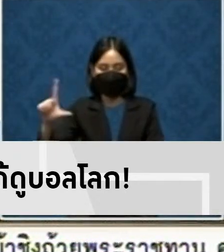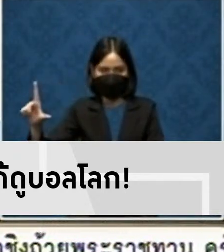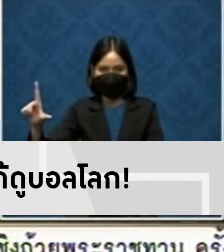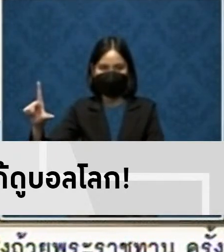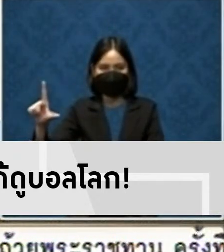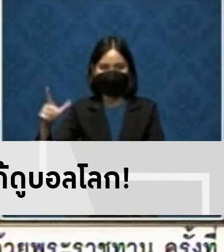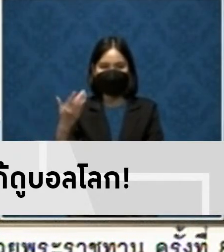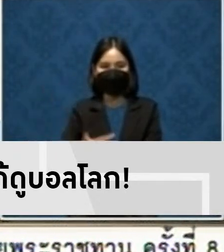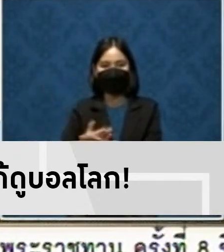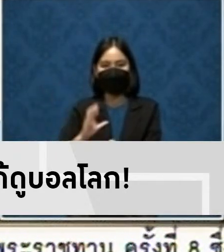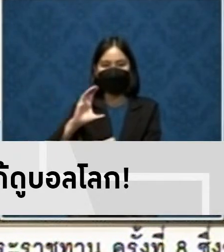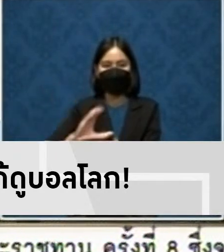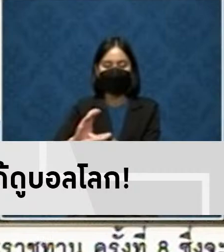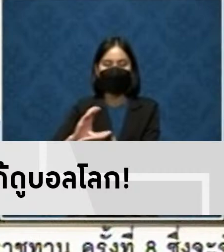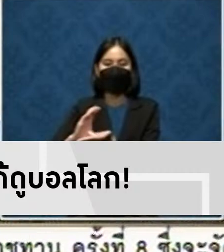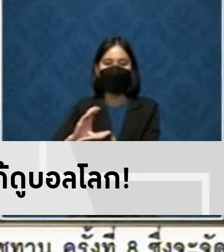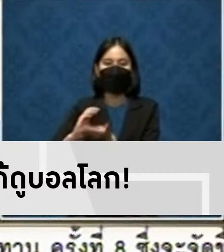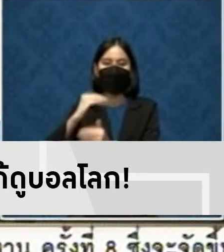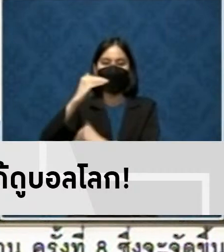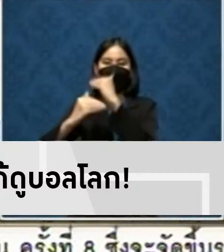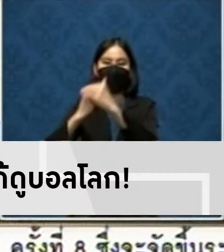ภา